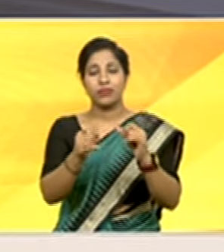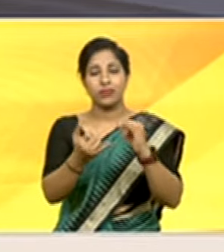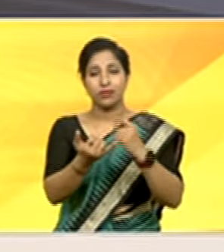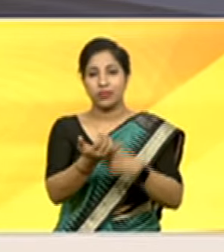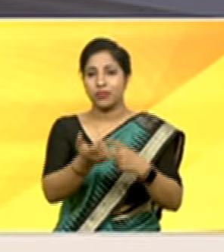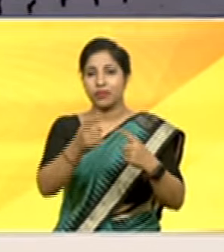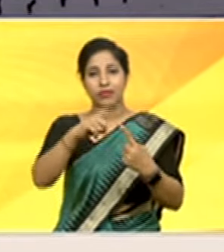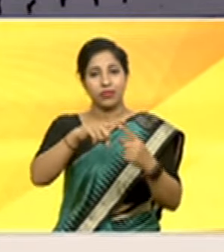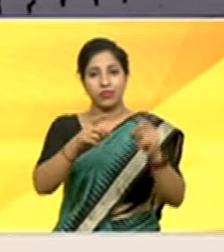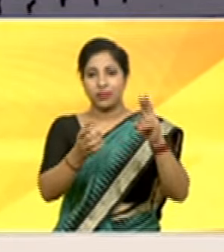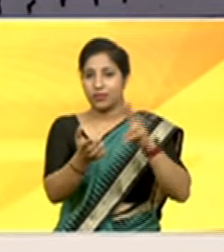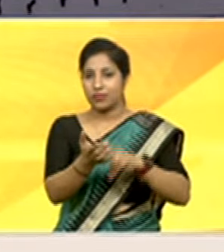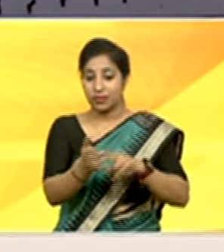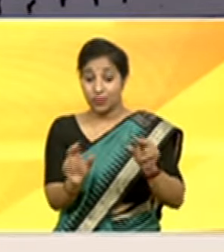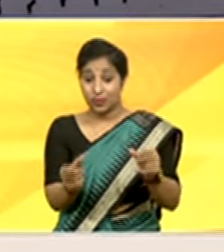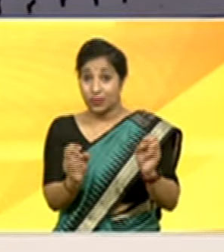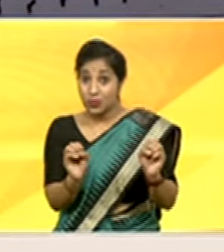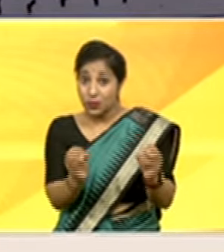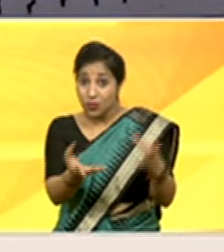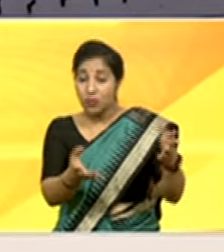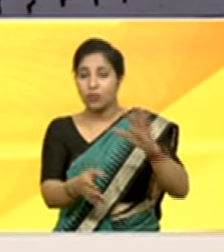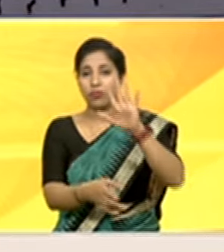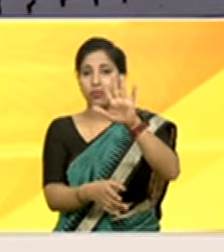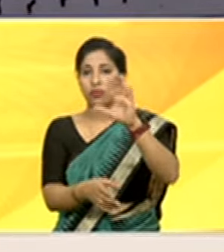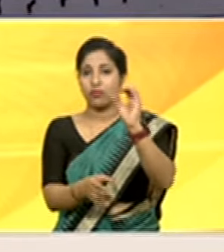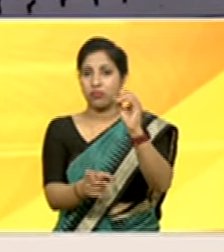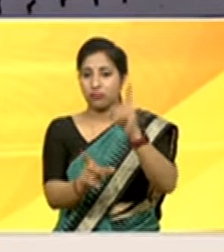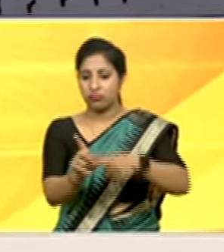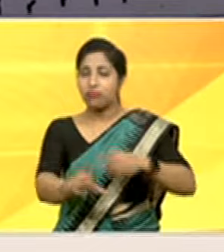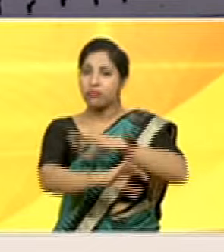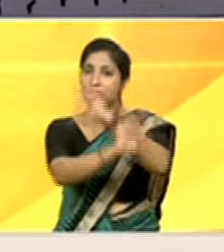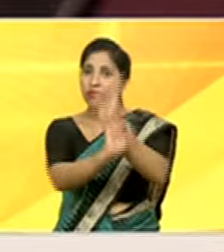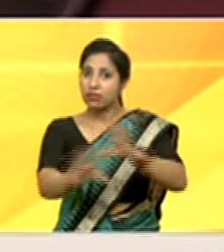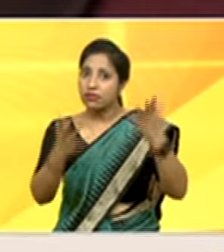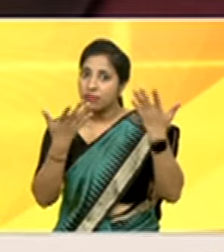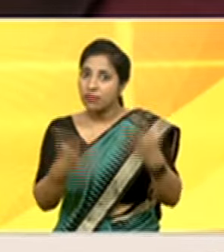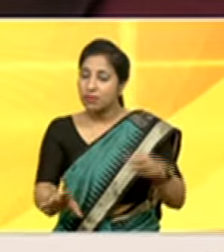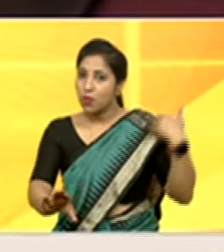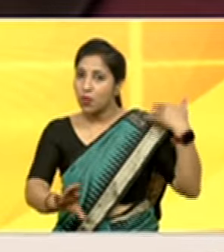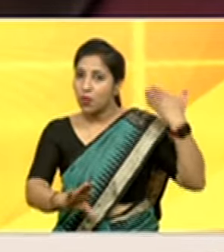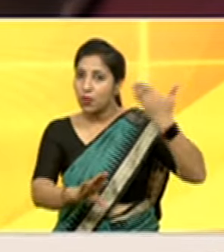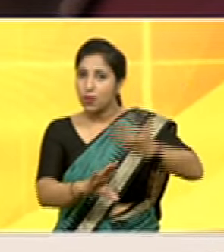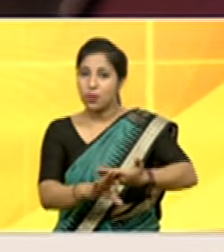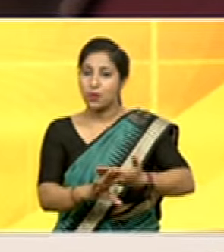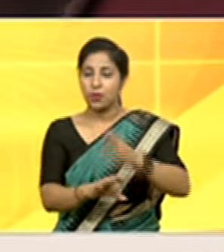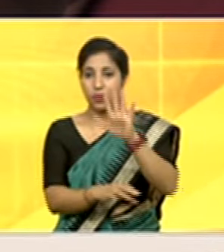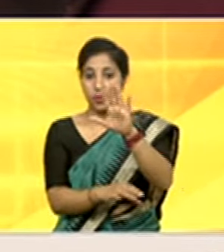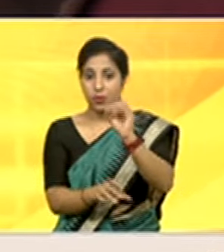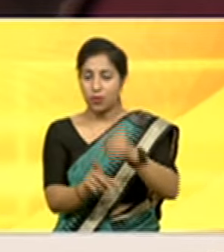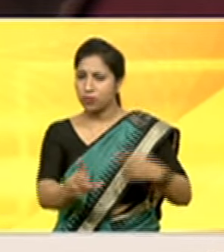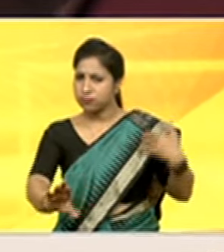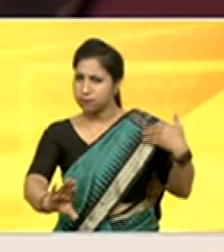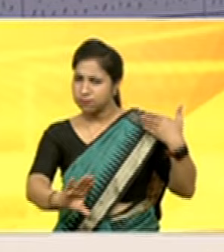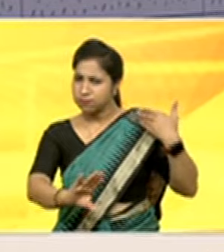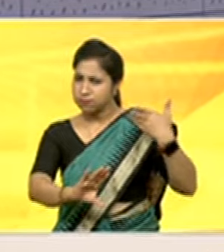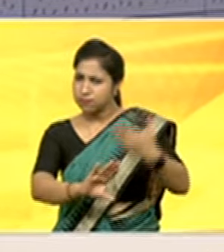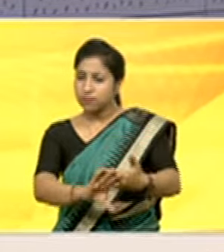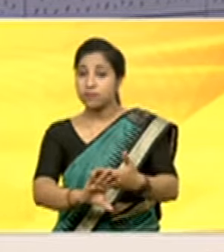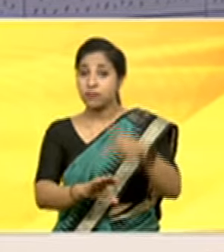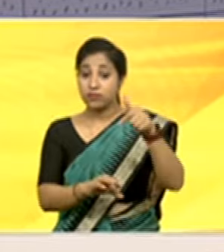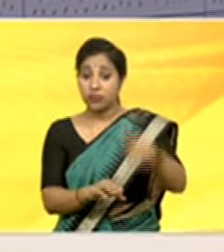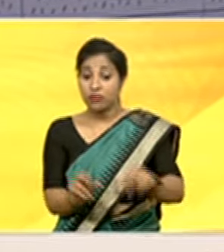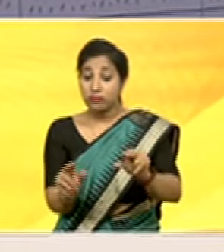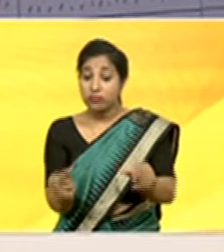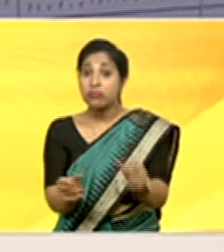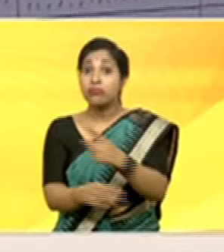प्रसारण के 50 साल पूरे कर रहा है। पचास वर्सों से लगाता इस